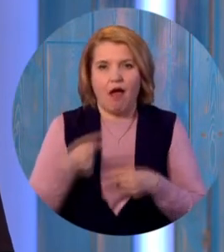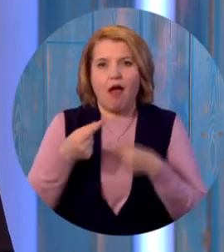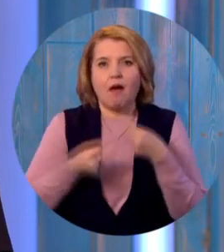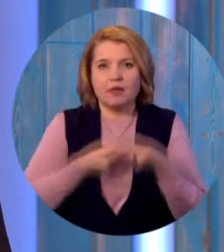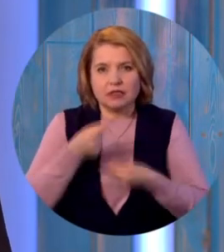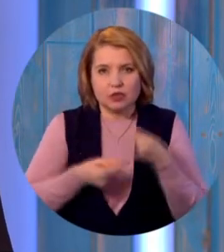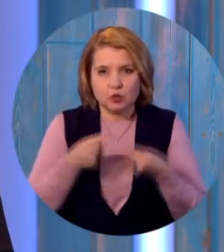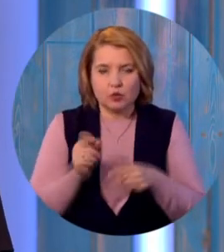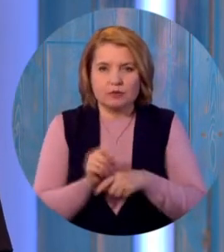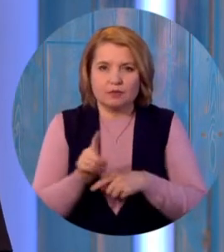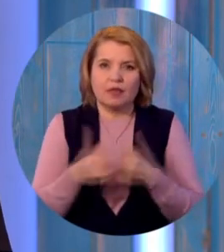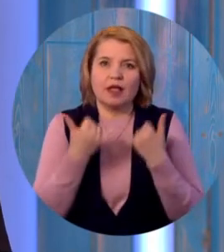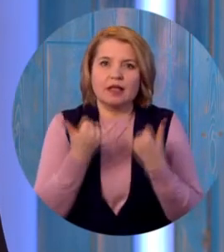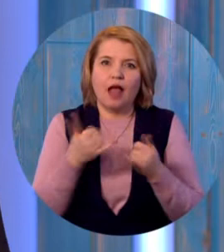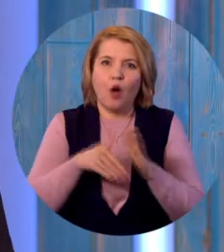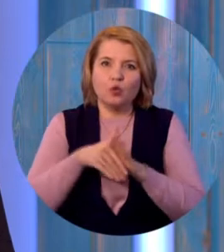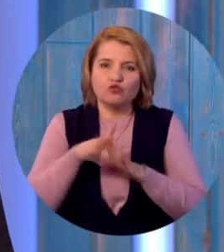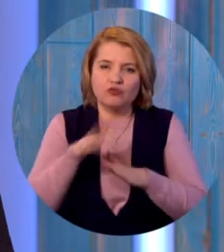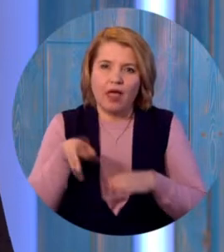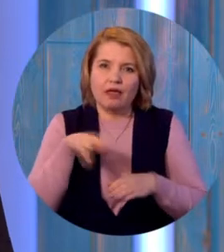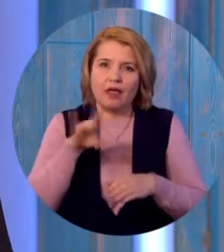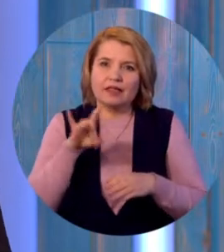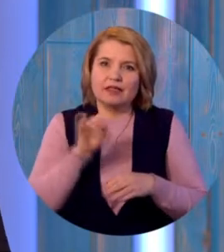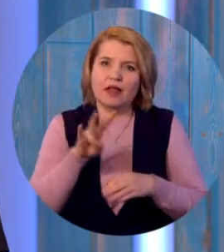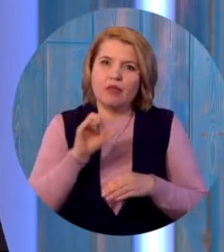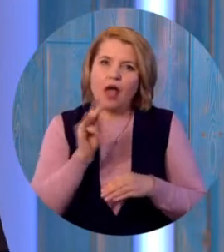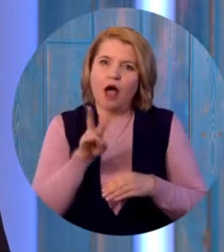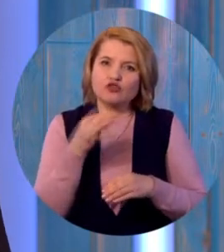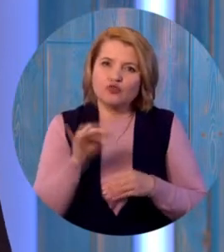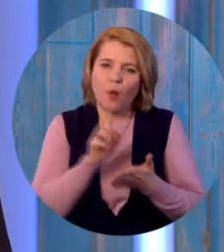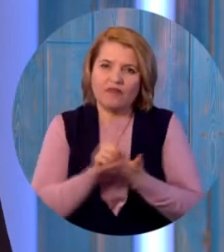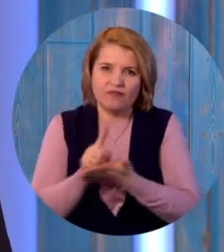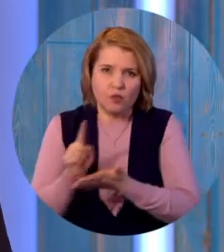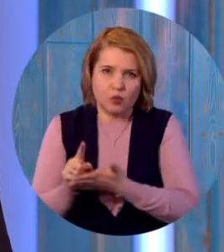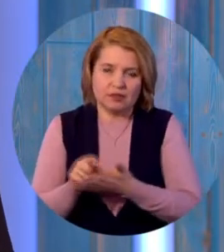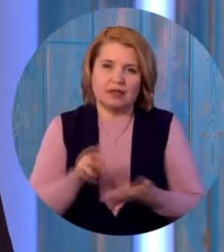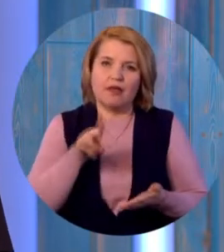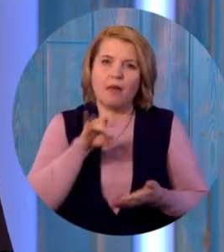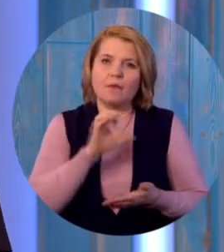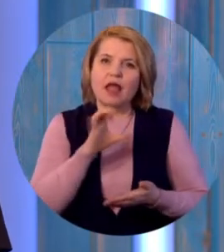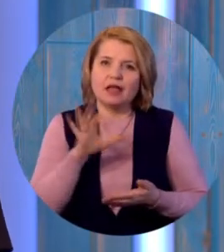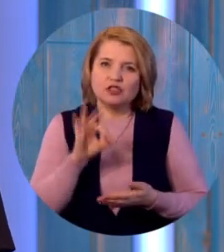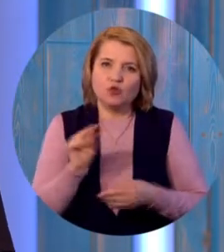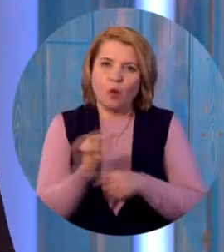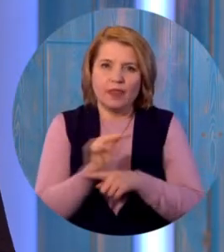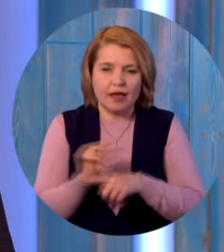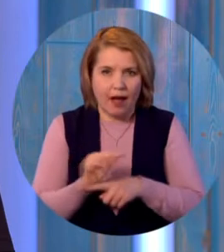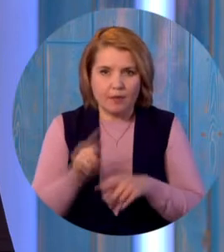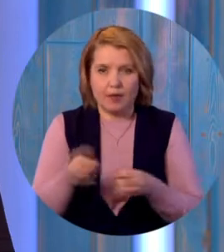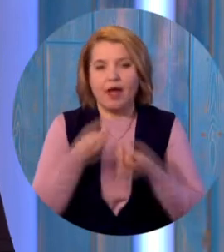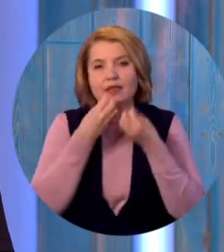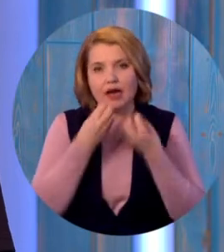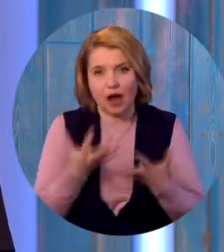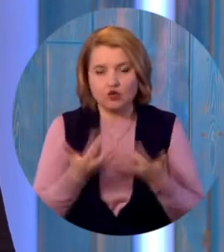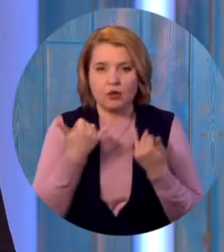для улучшения дренажной функции, это так называемые там миостимуляции, прессотерапии. Это хорошо именно для профилактики.